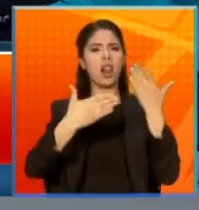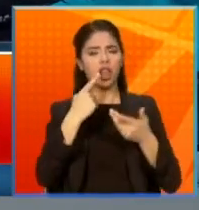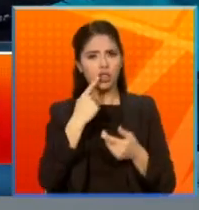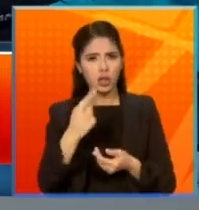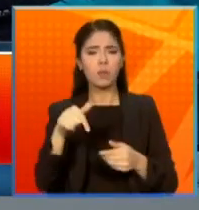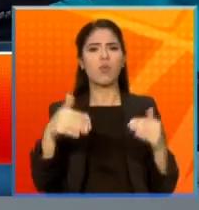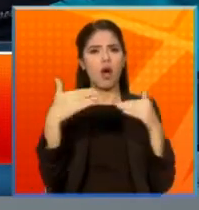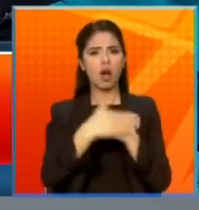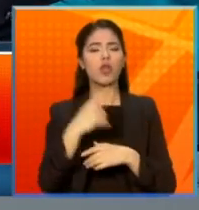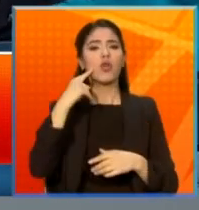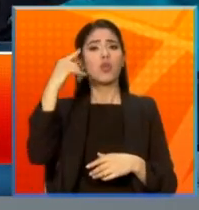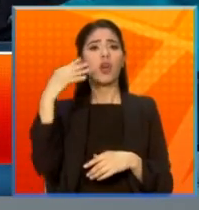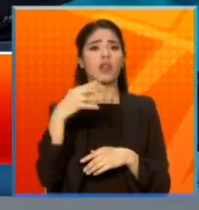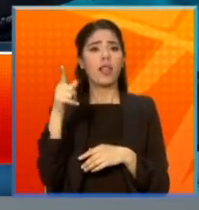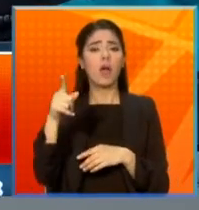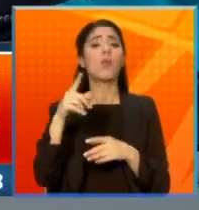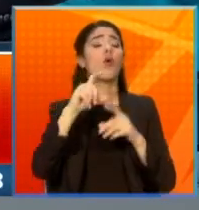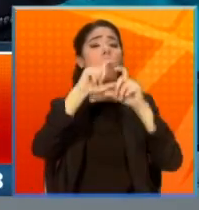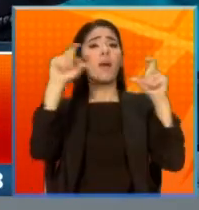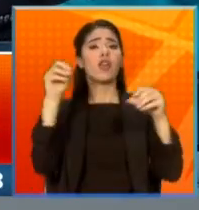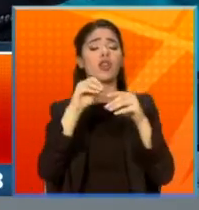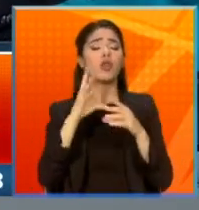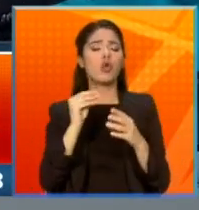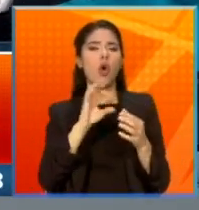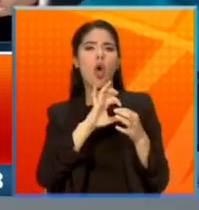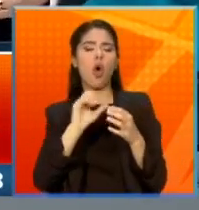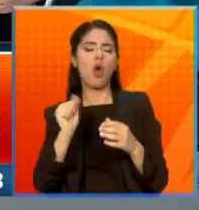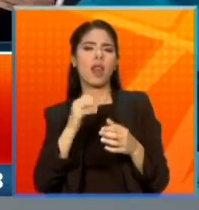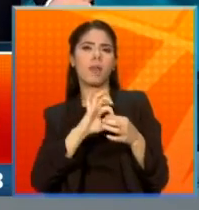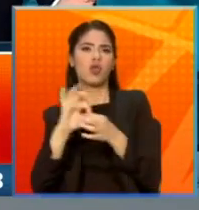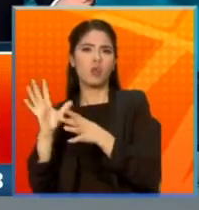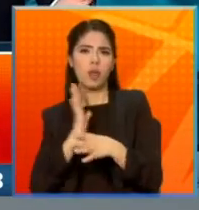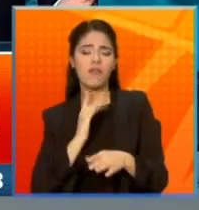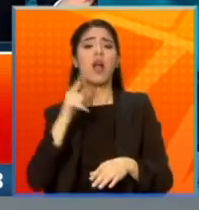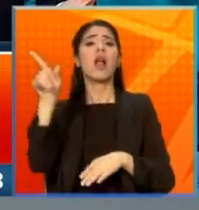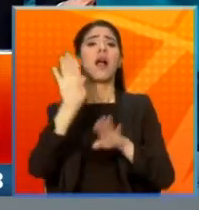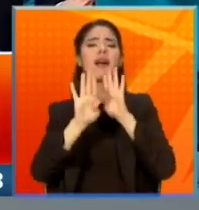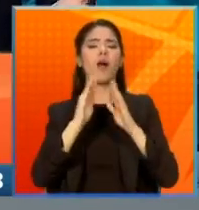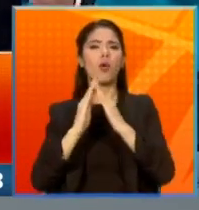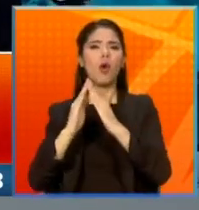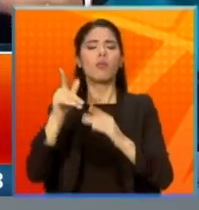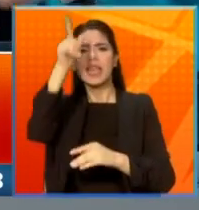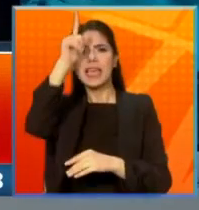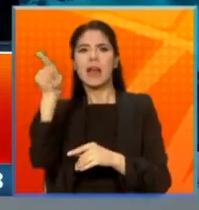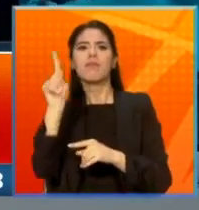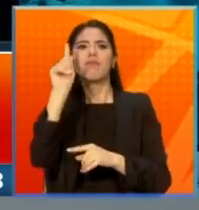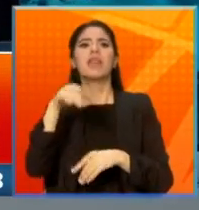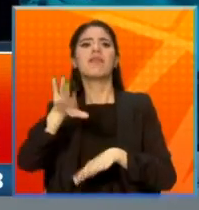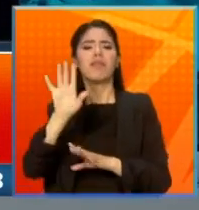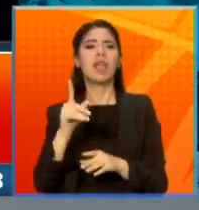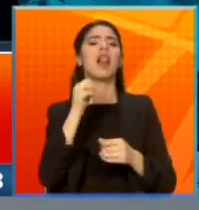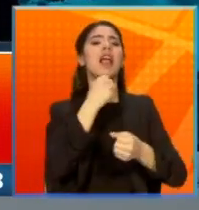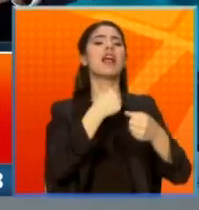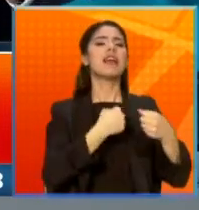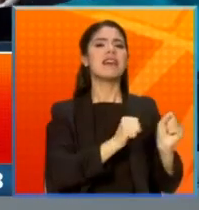demiştik bu akşam. Başka Erdoğan da yine bu başlıkta önemli cümleleri var, hatırlatacağız. Sadece kapı komşumuz İran'da değil, bir diğer komşumuz